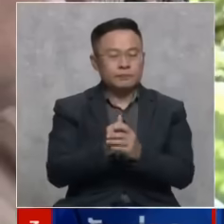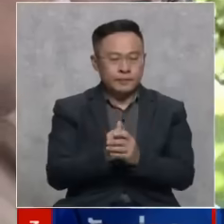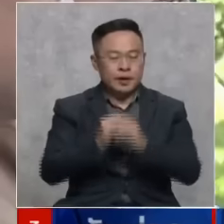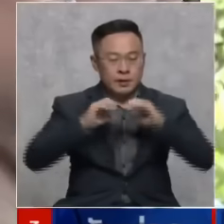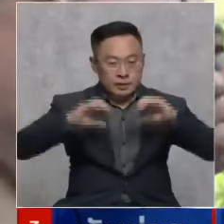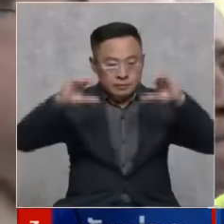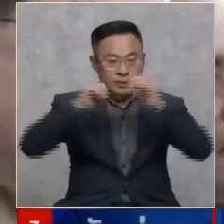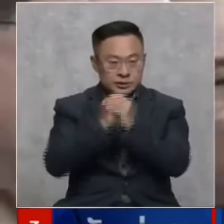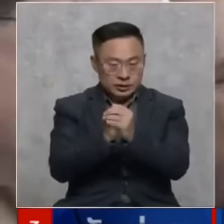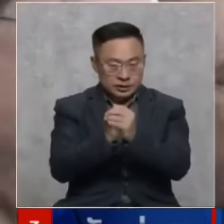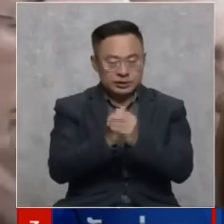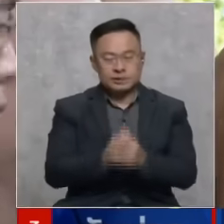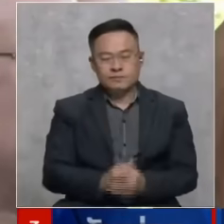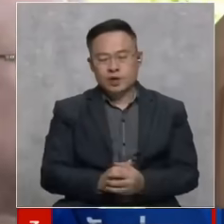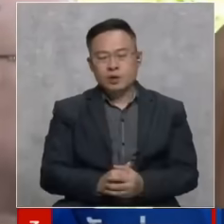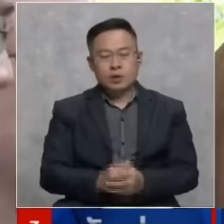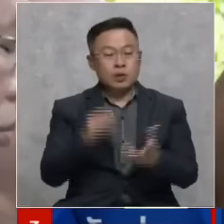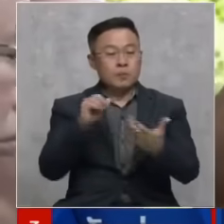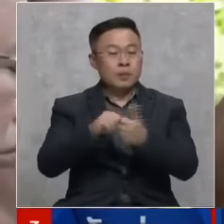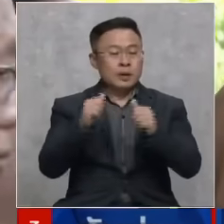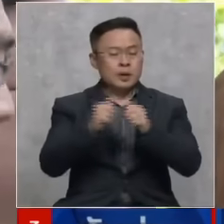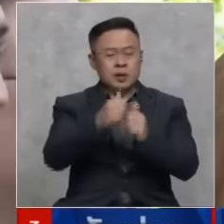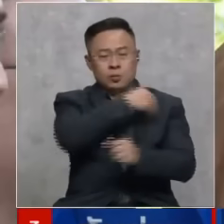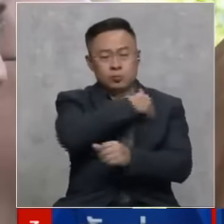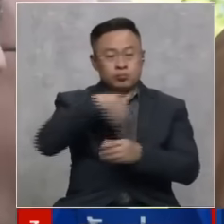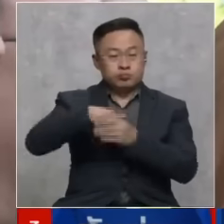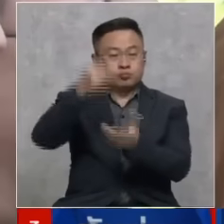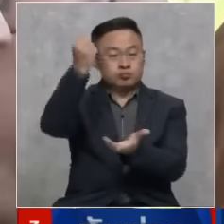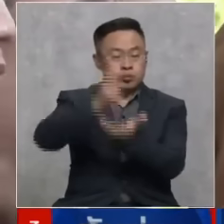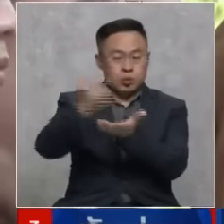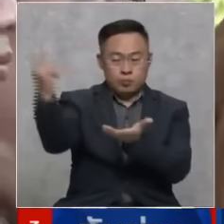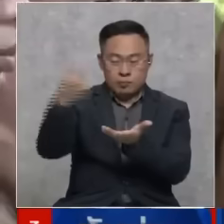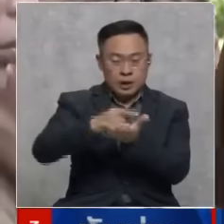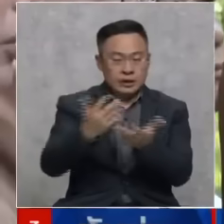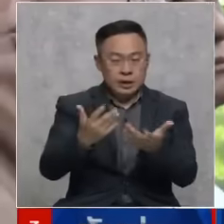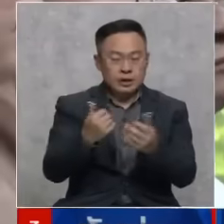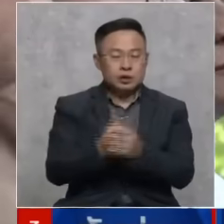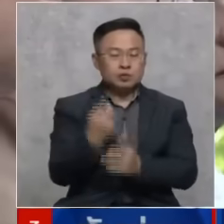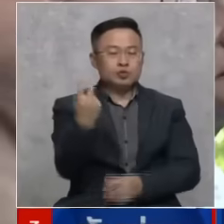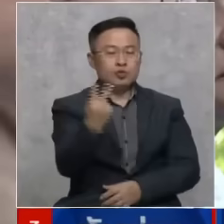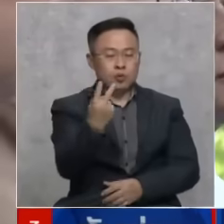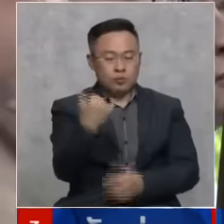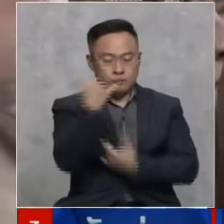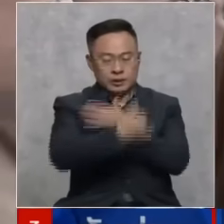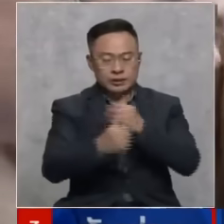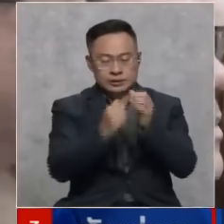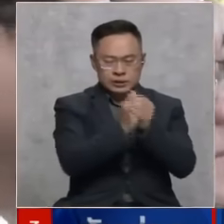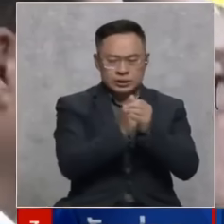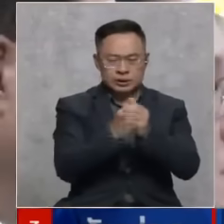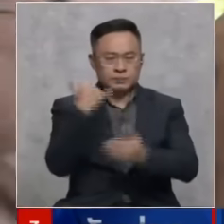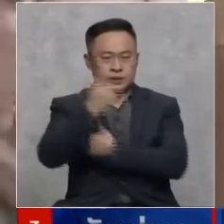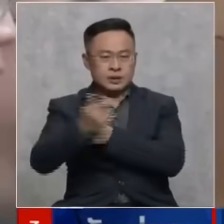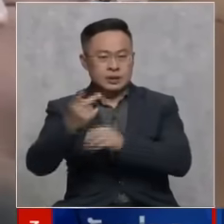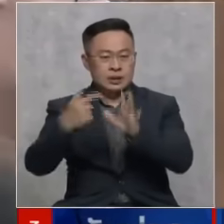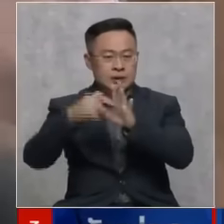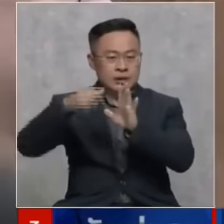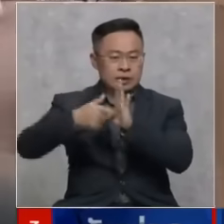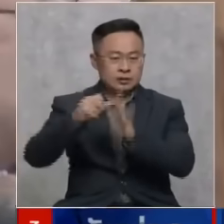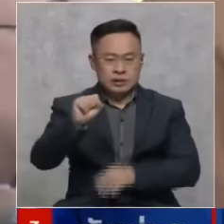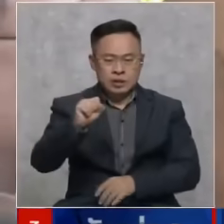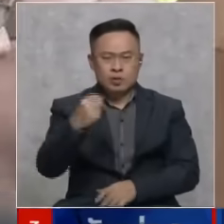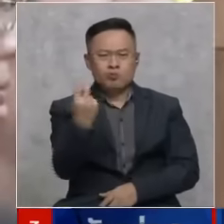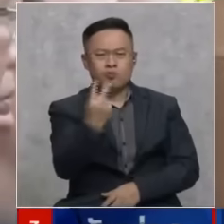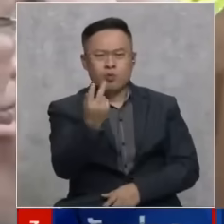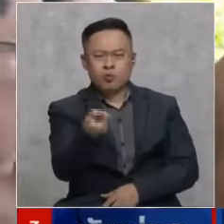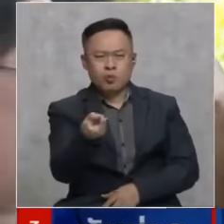พอถามว่าประเด็นของการให้ฟรีวีซ่าแก่บางประเทศขณะนี้จะมีการเพิ่มประเทศอื่นด้วยหรือเปล่านายกบอกกำลังพิจารณ